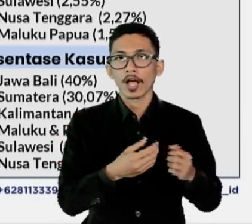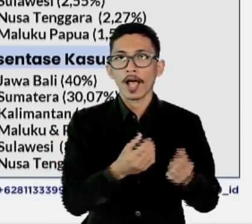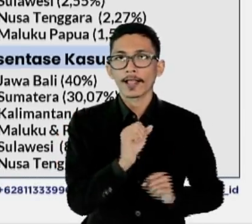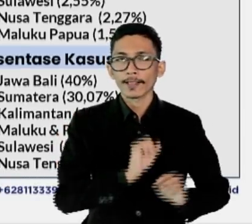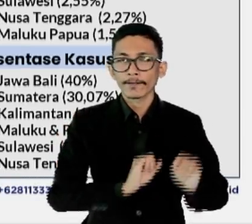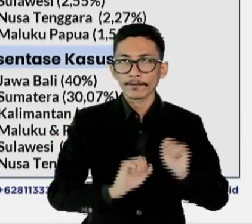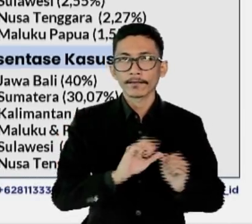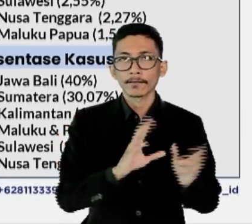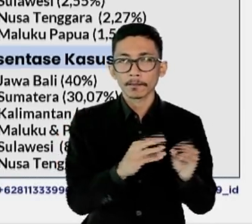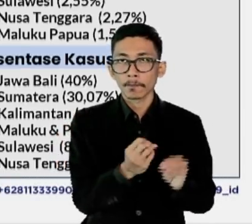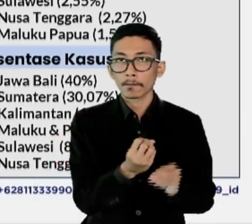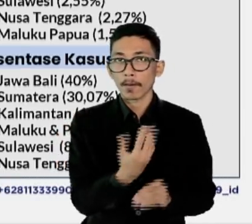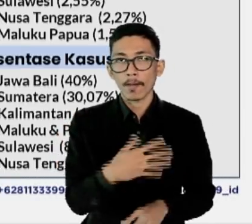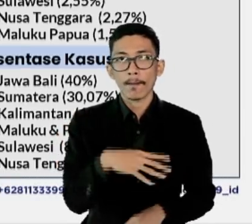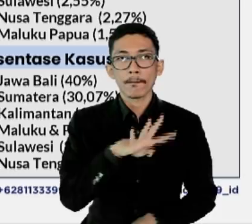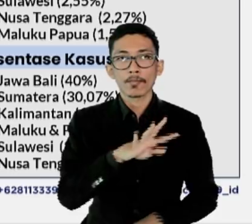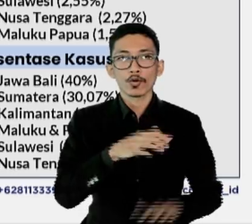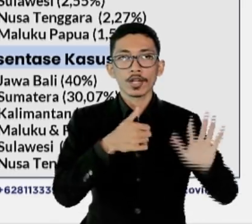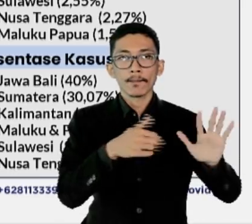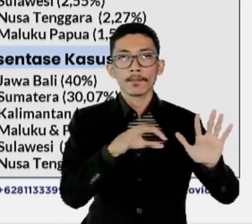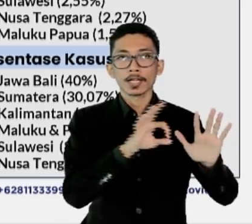sebesar 46.757